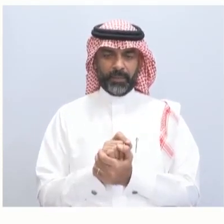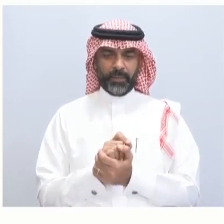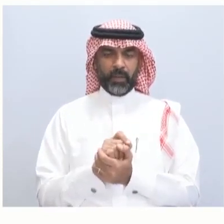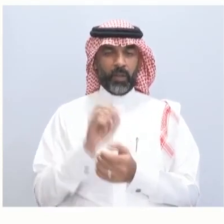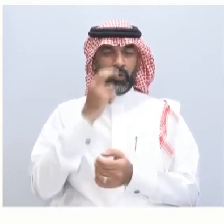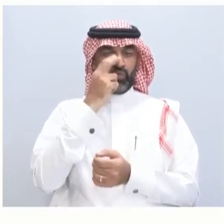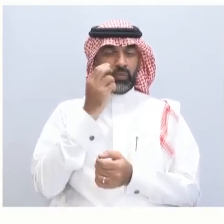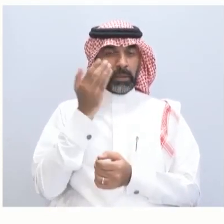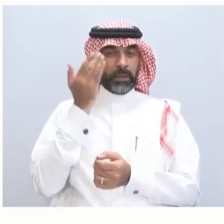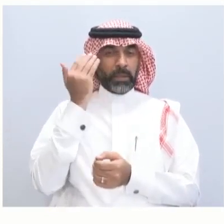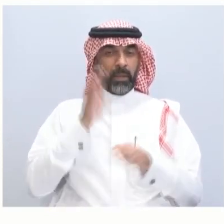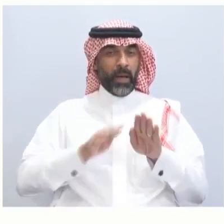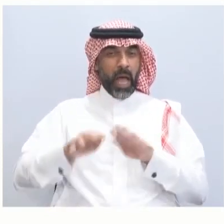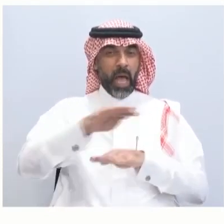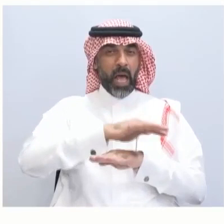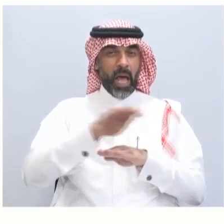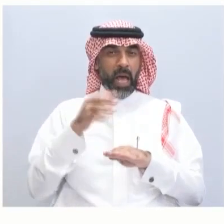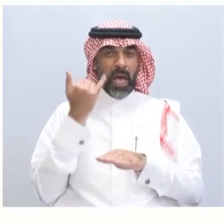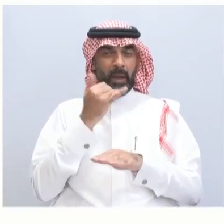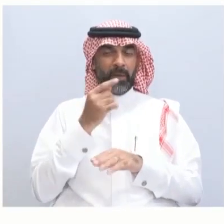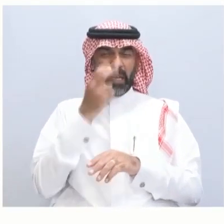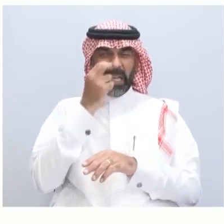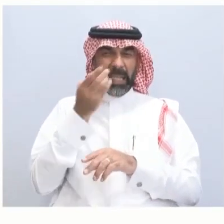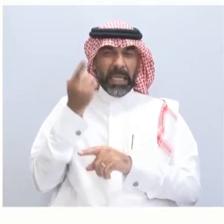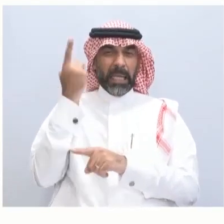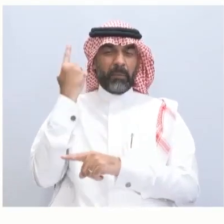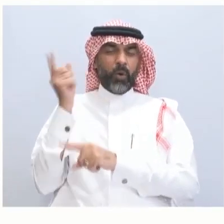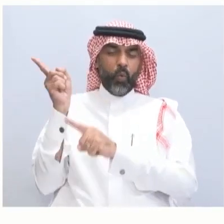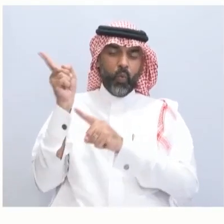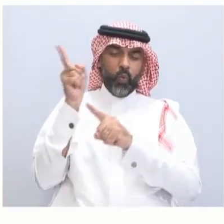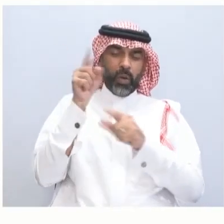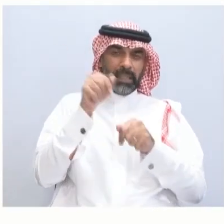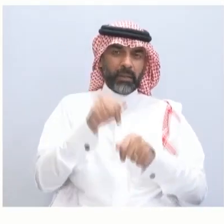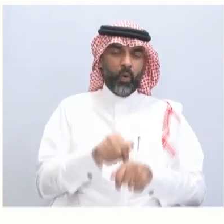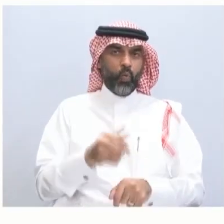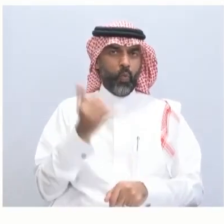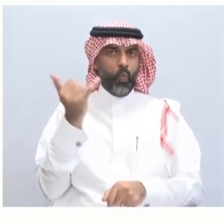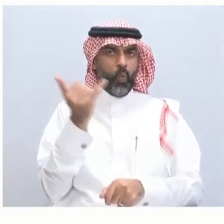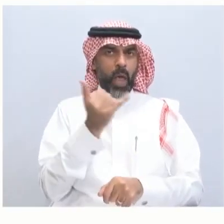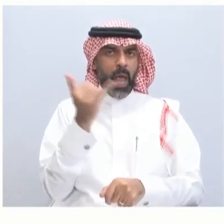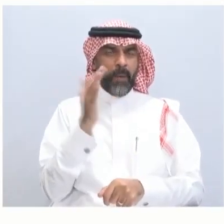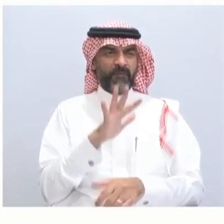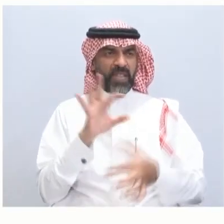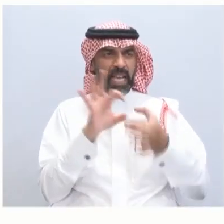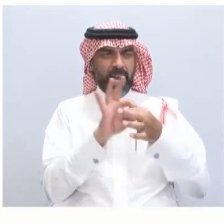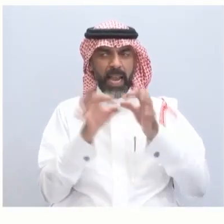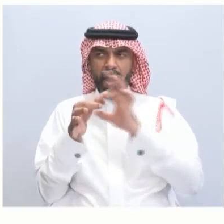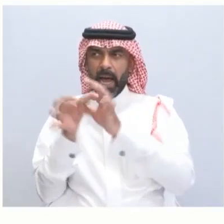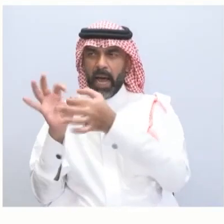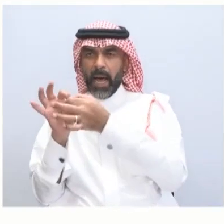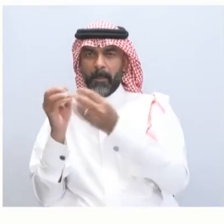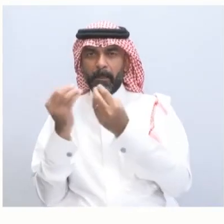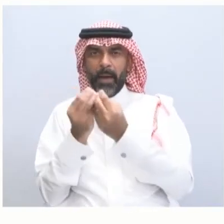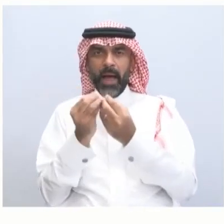قديما والى يومنا الحاضر محورا مهما في العلاقات بين دول هذه القارات